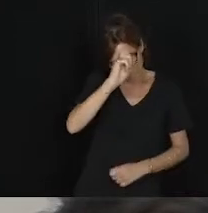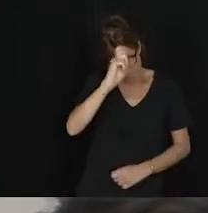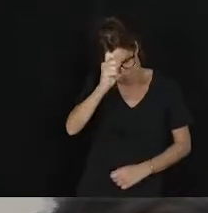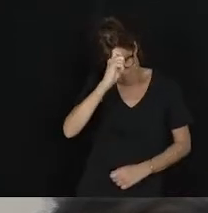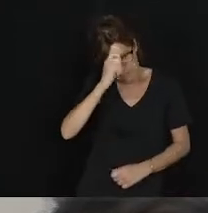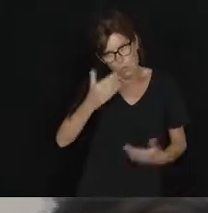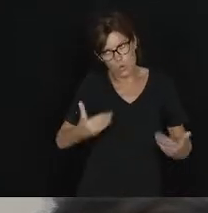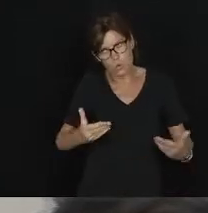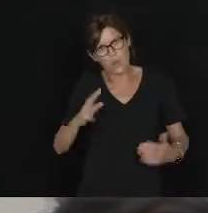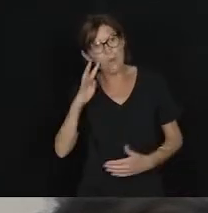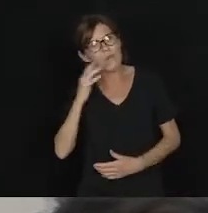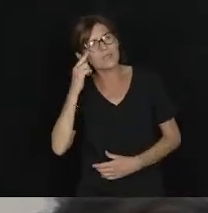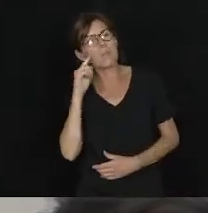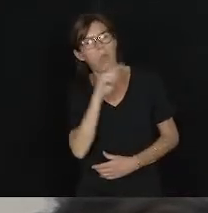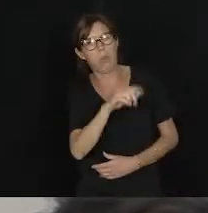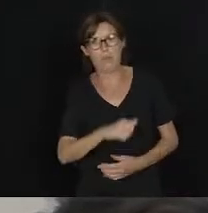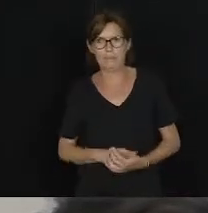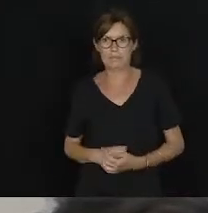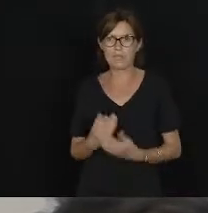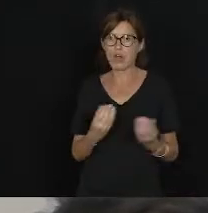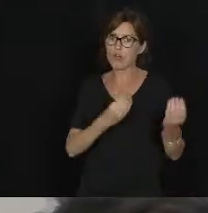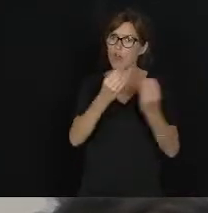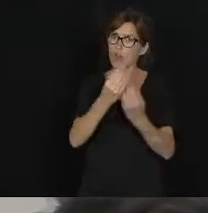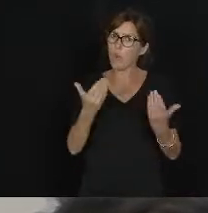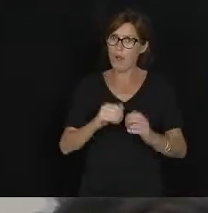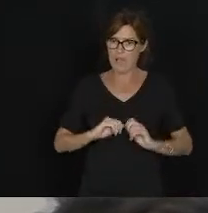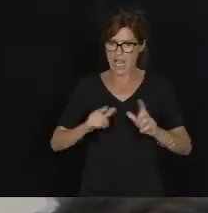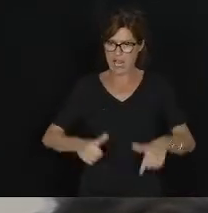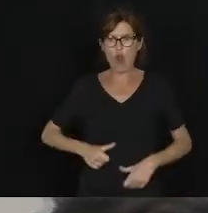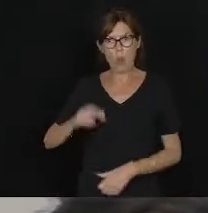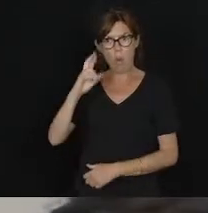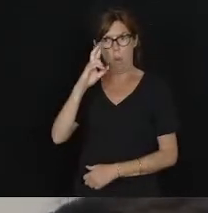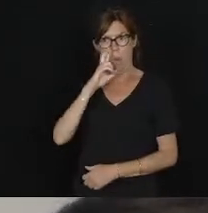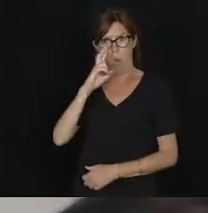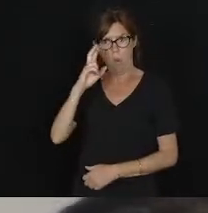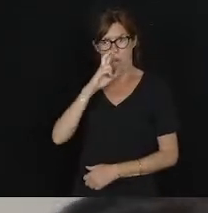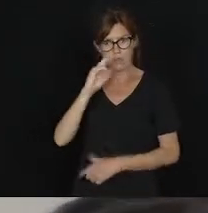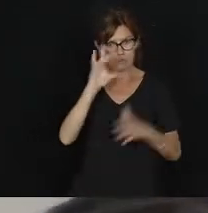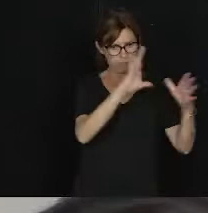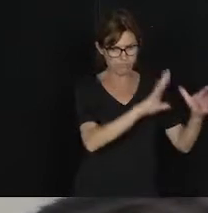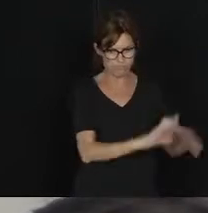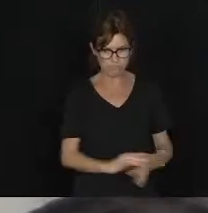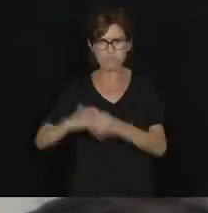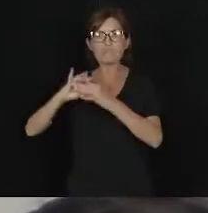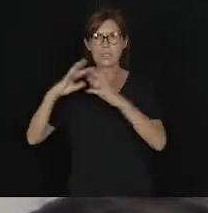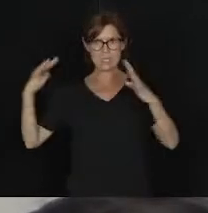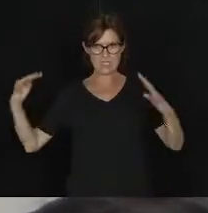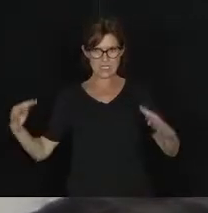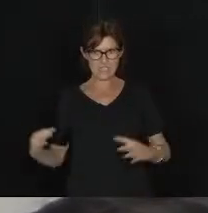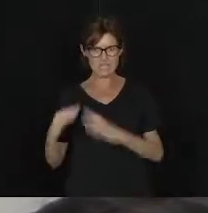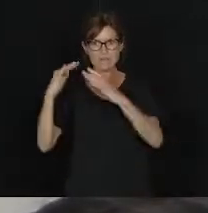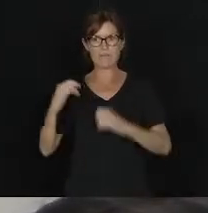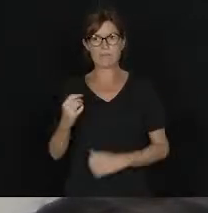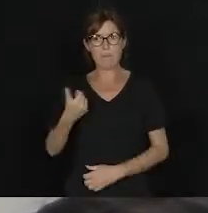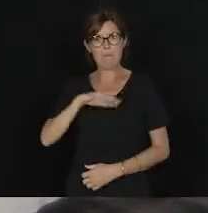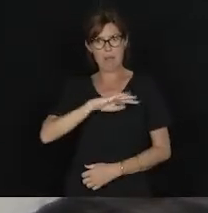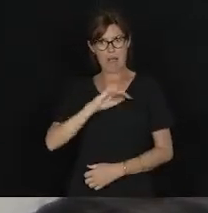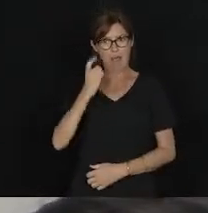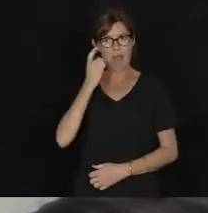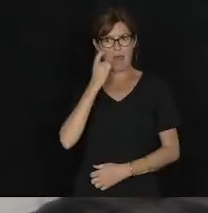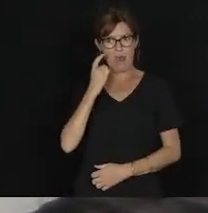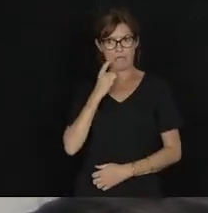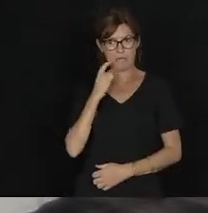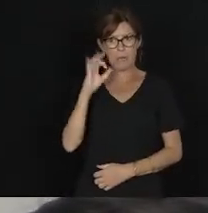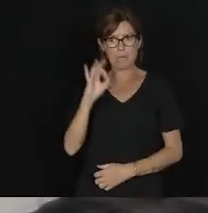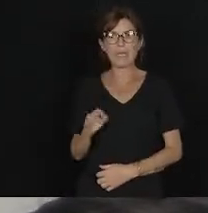comment les écoles russes sont restées adossées à un imaginaire et des pratiques guerrières. C'est sur leur temps scolaire que les élèves établissent